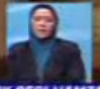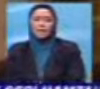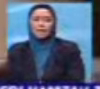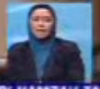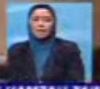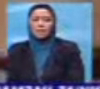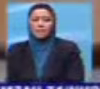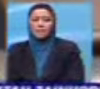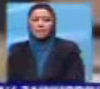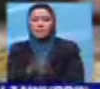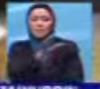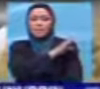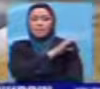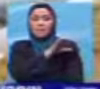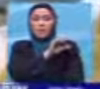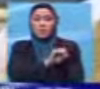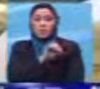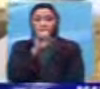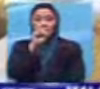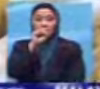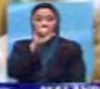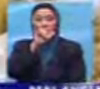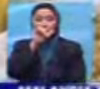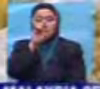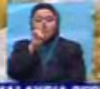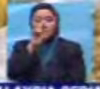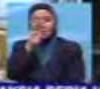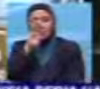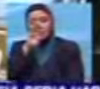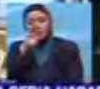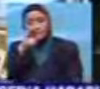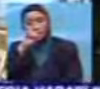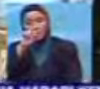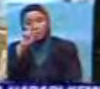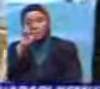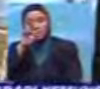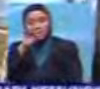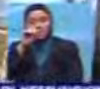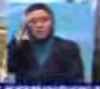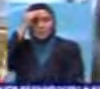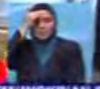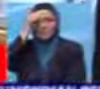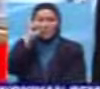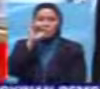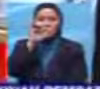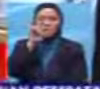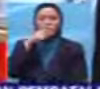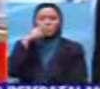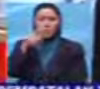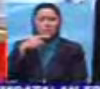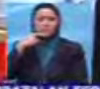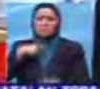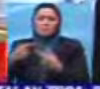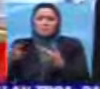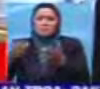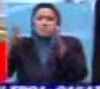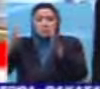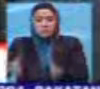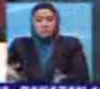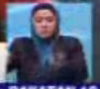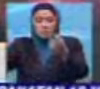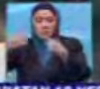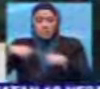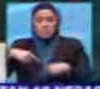Menurut Ketua Pegawai Eksekutif Said Bistro, Datuk Said Jamarul Khan Kadir, pengunjung restoran itu menyambut baik penggunaan kotak